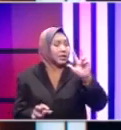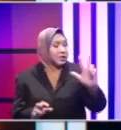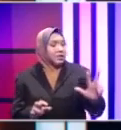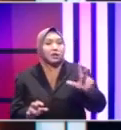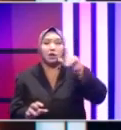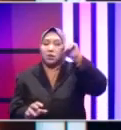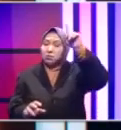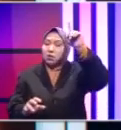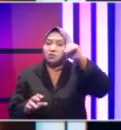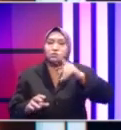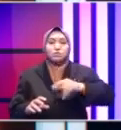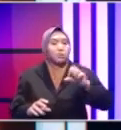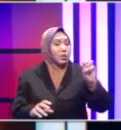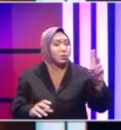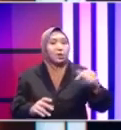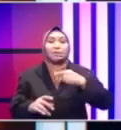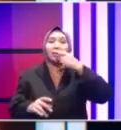Allah subhanahuwata'ala menyebut